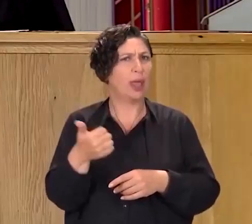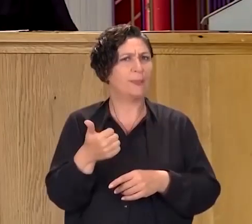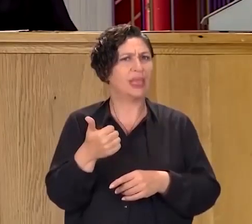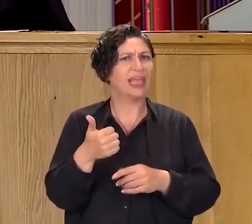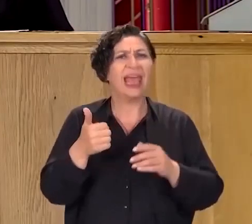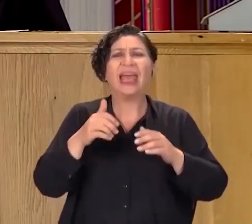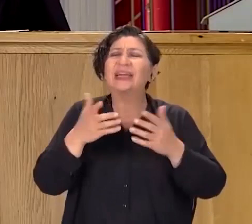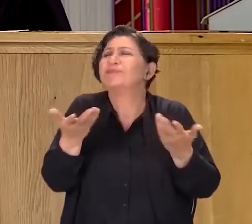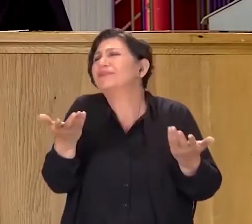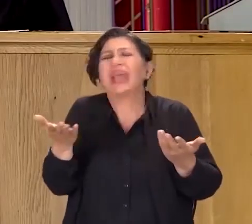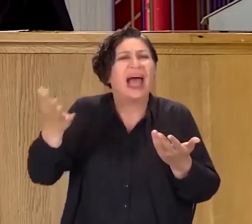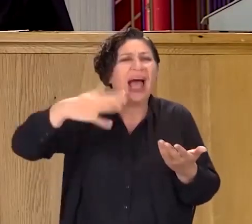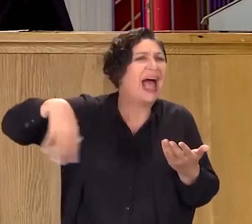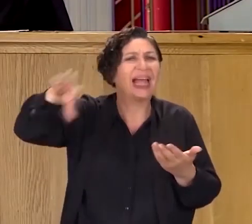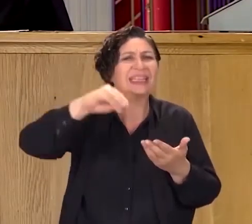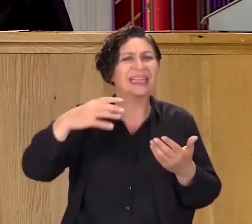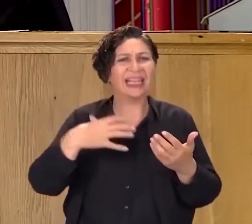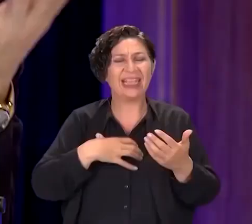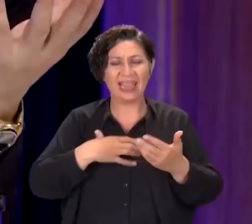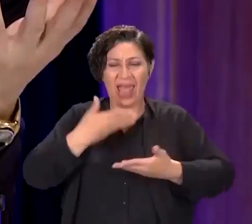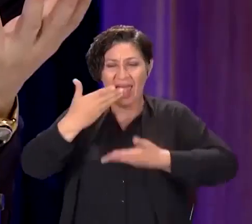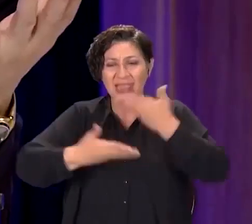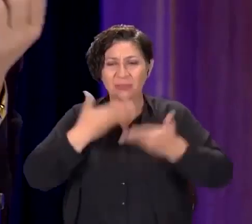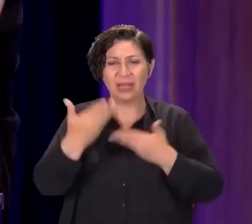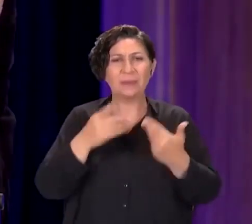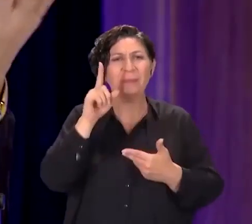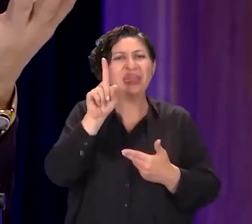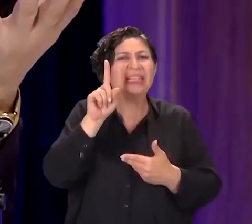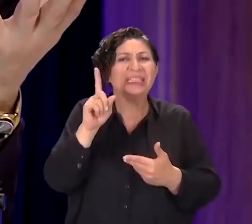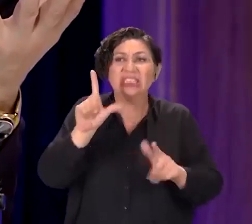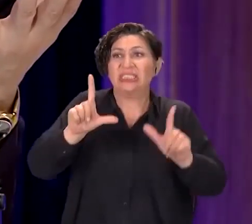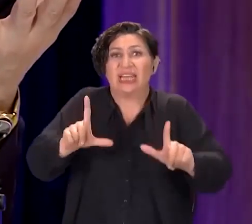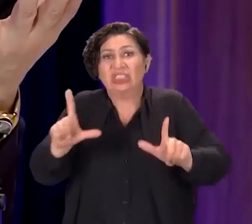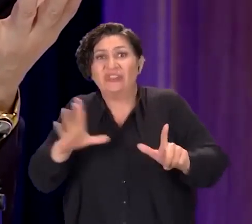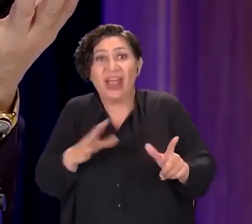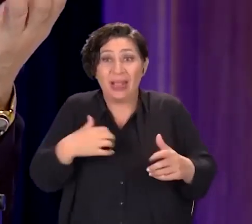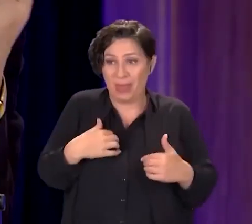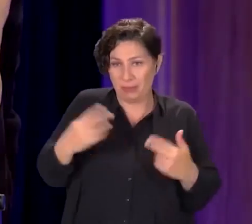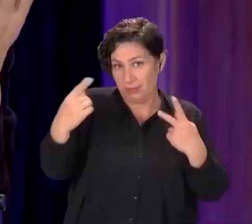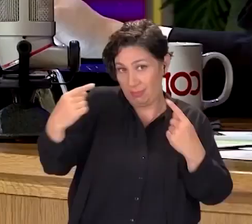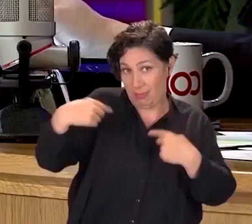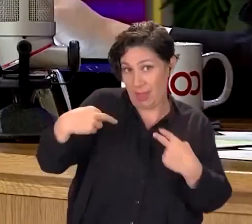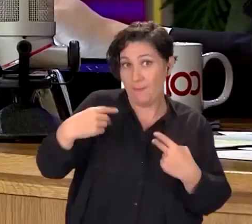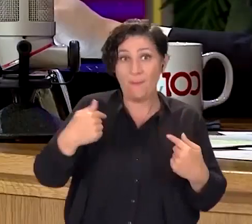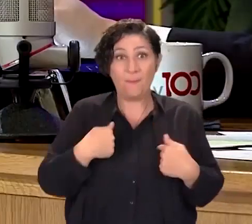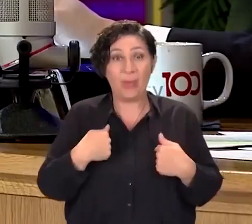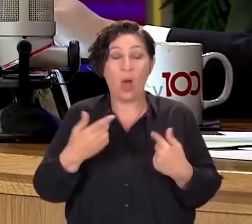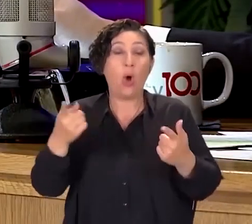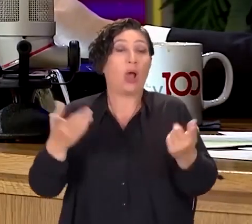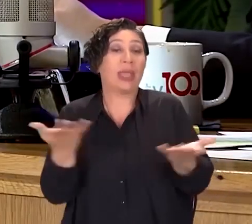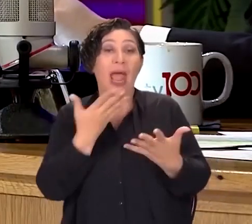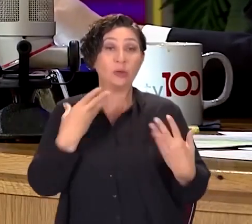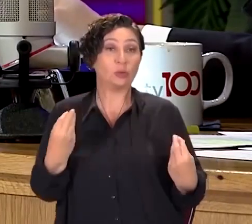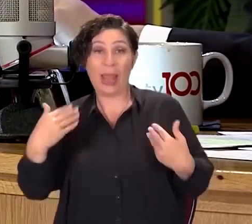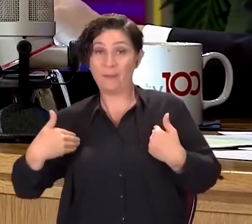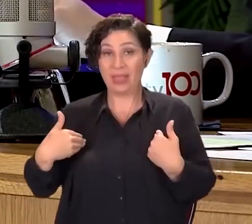Çünkü herkesin kendini tanıtmak gibi bir derdi var. Nasıl tanıtıyor insanlar kendilerini? Diyorlar ki işte ben o kadar